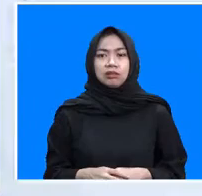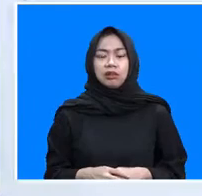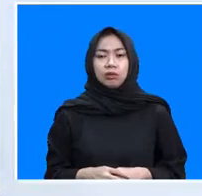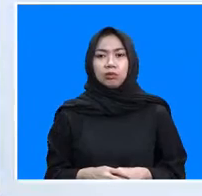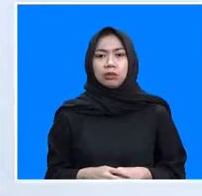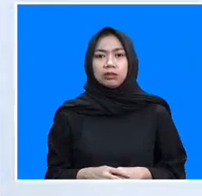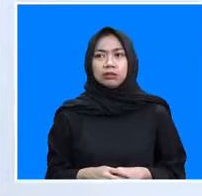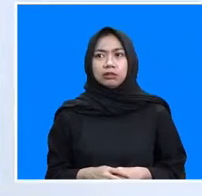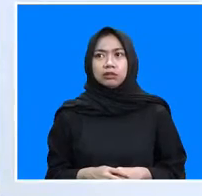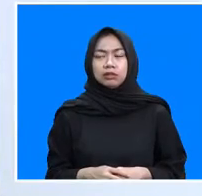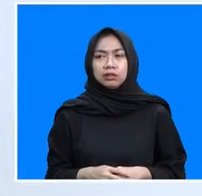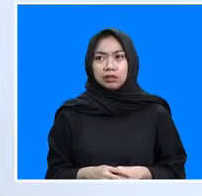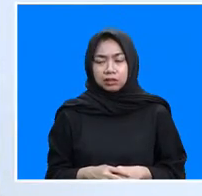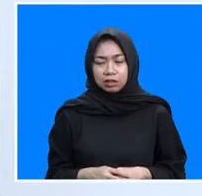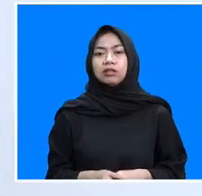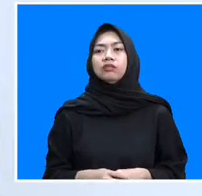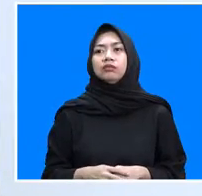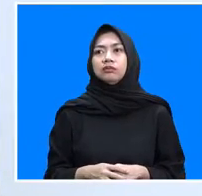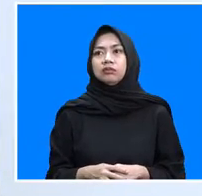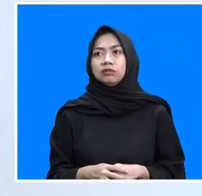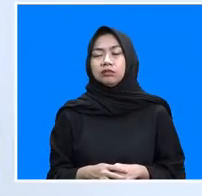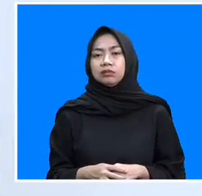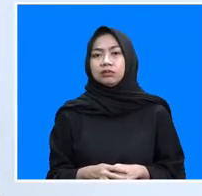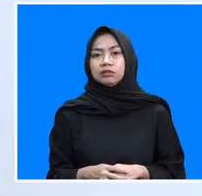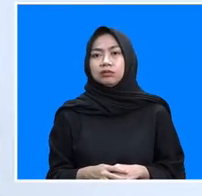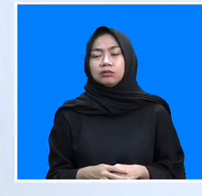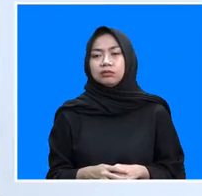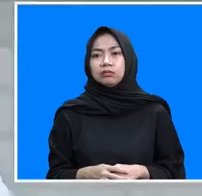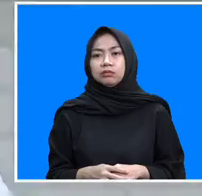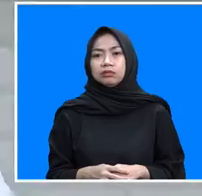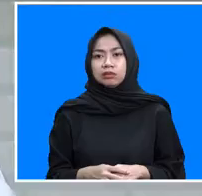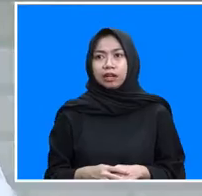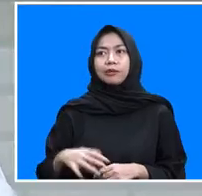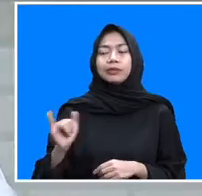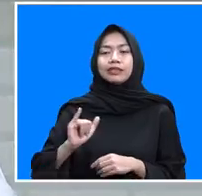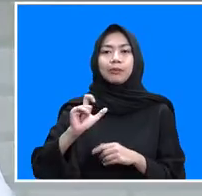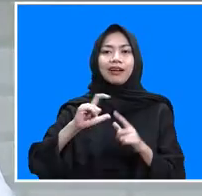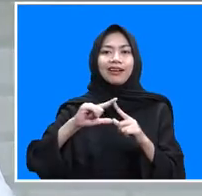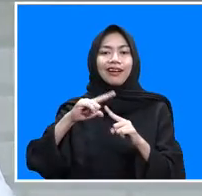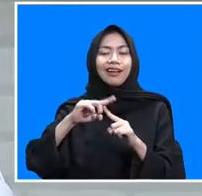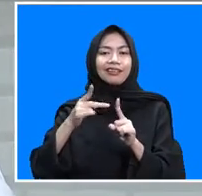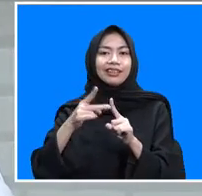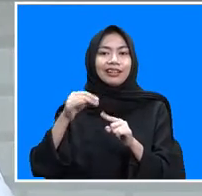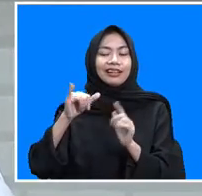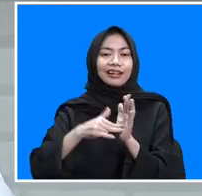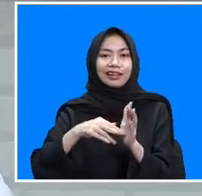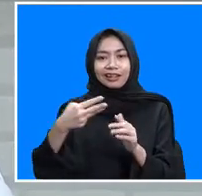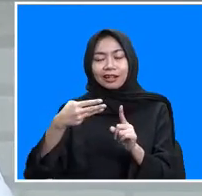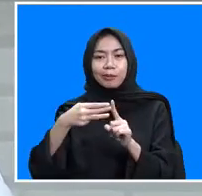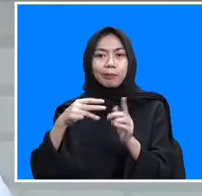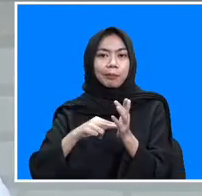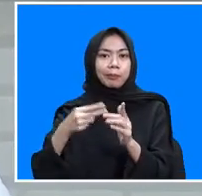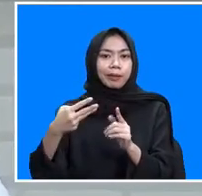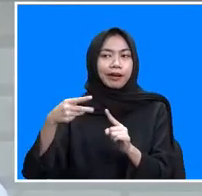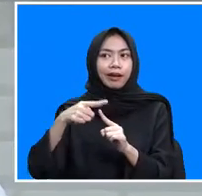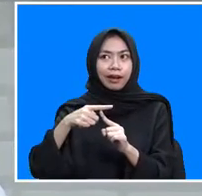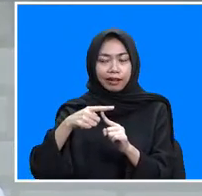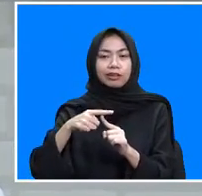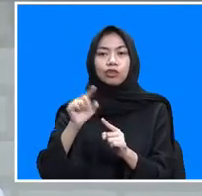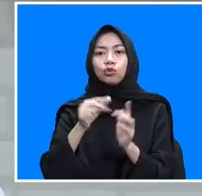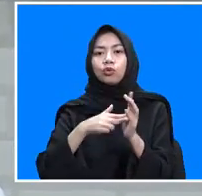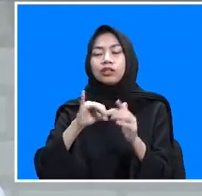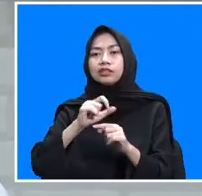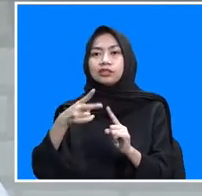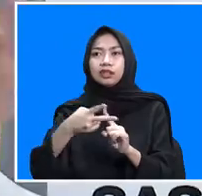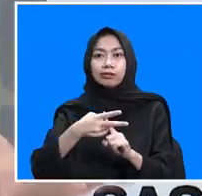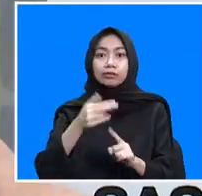Jakarta. Good afternoon, Mr. Han. And Ms. Catherine Bennett, the Chief of Education, UNICEF. Good afternoon,